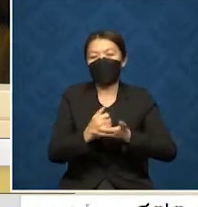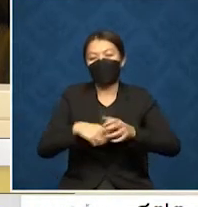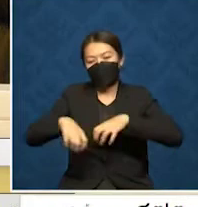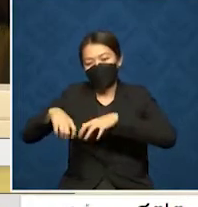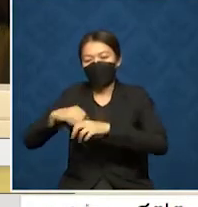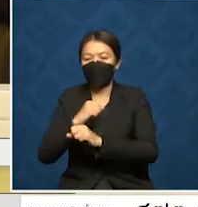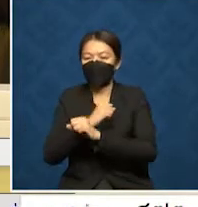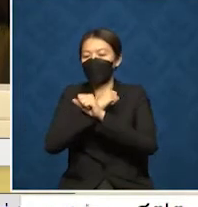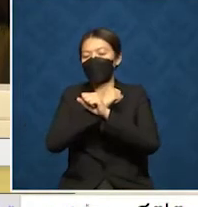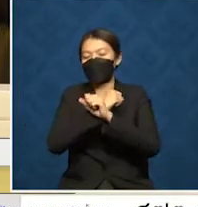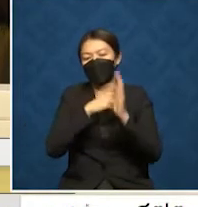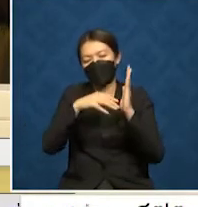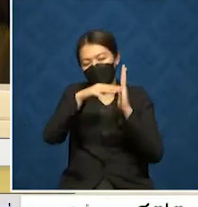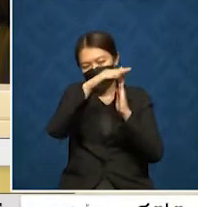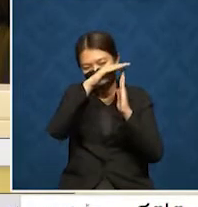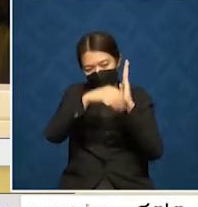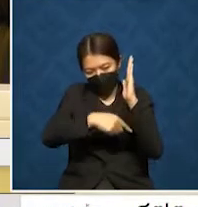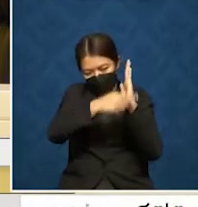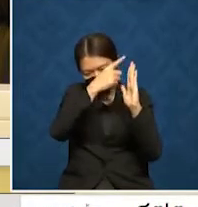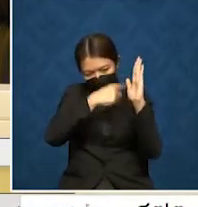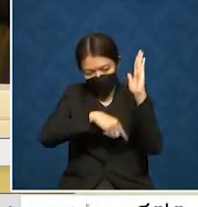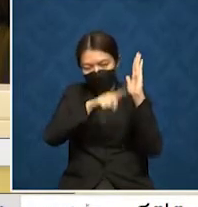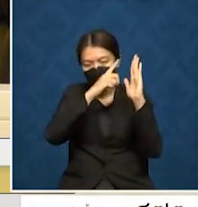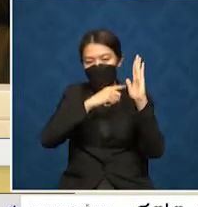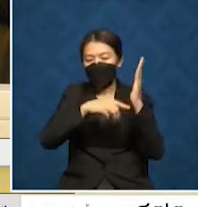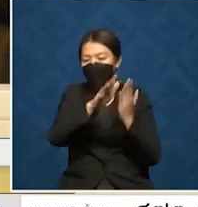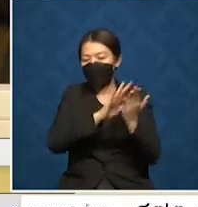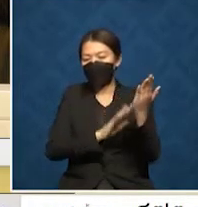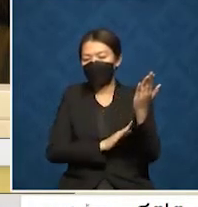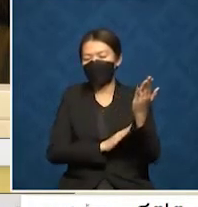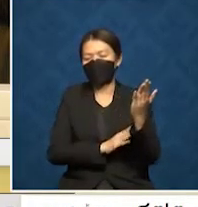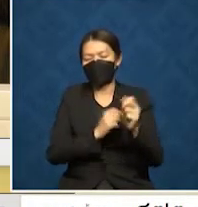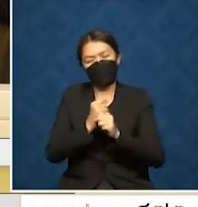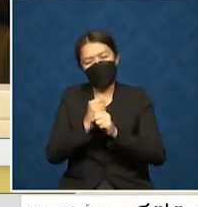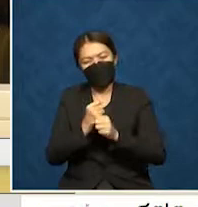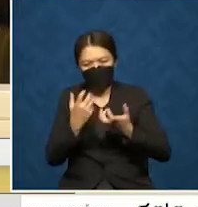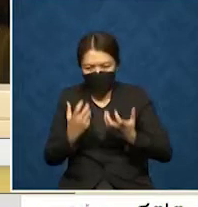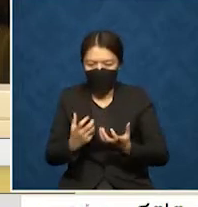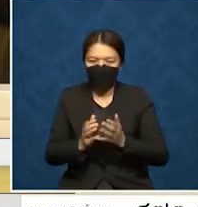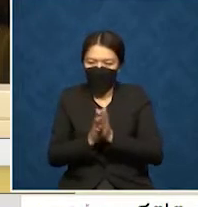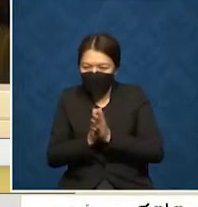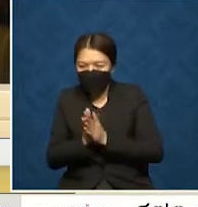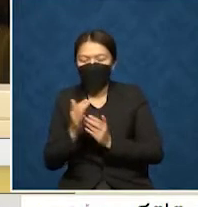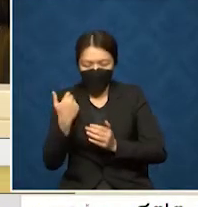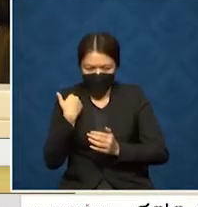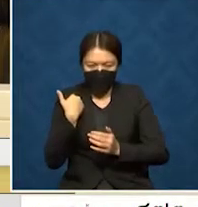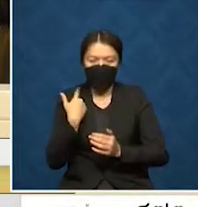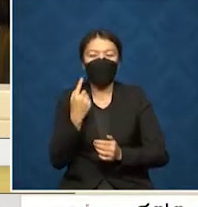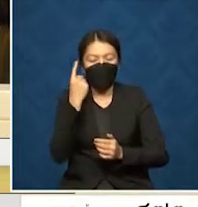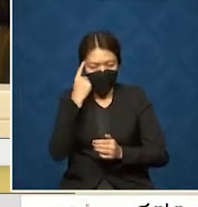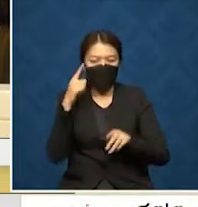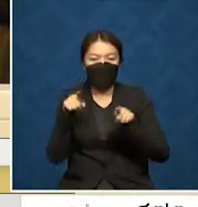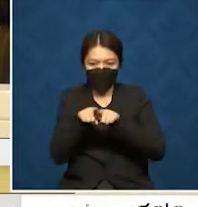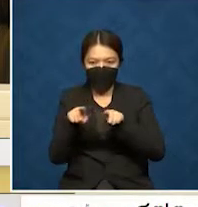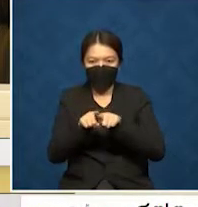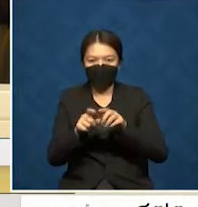ชายแดนและปราบปรามทั่วประเทศทำงานอย่างหนักผมเห็นด้วยครับในสิ่ง